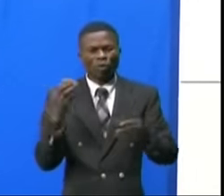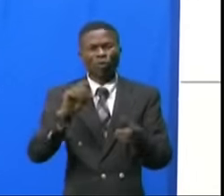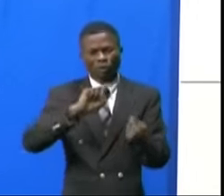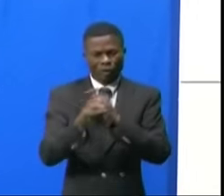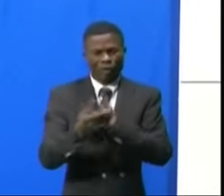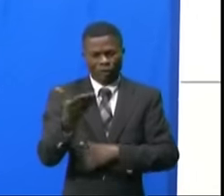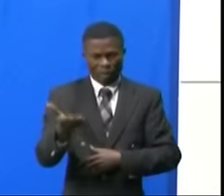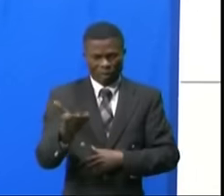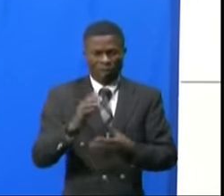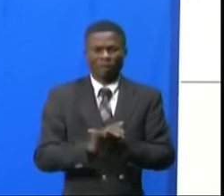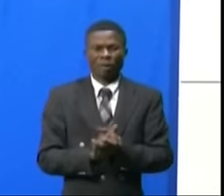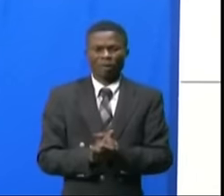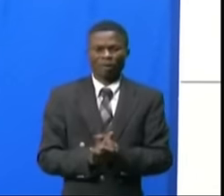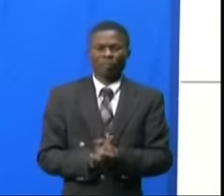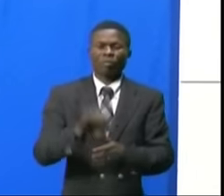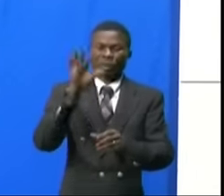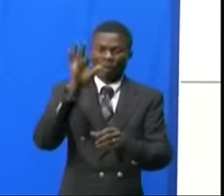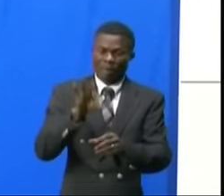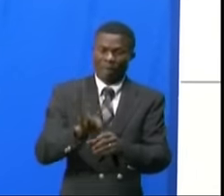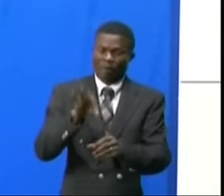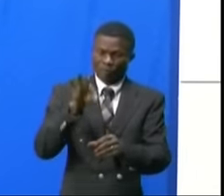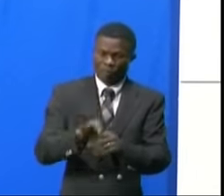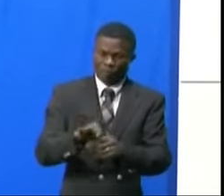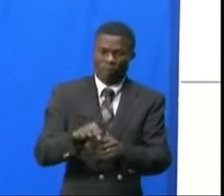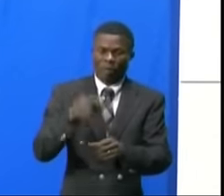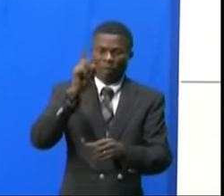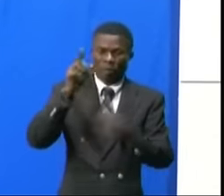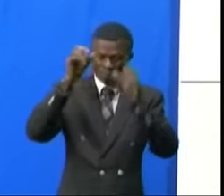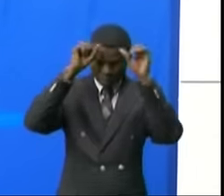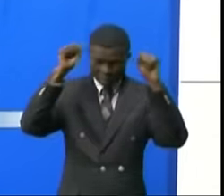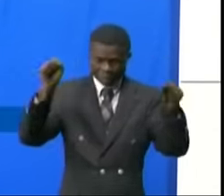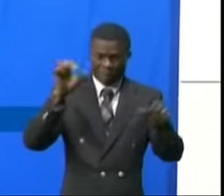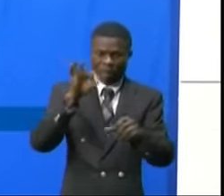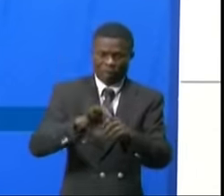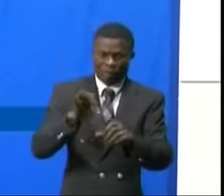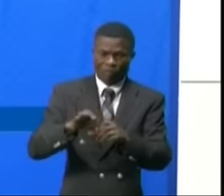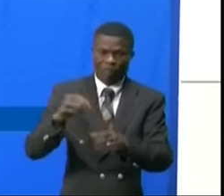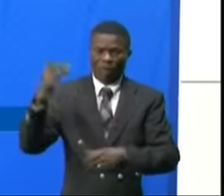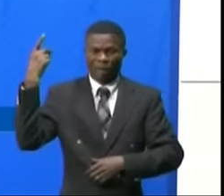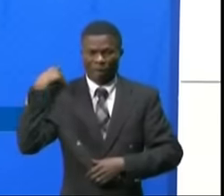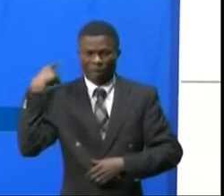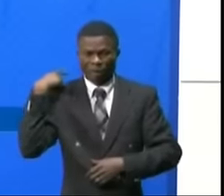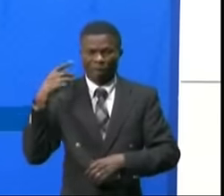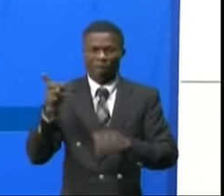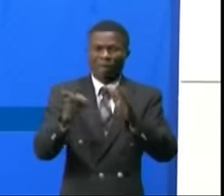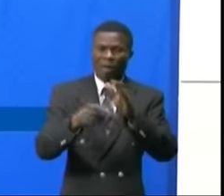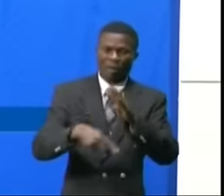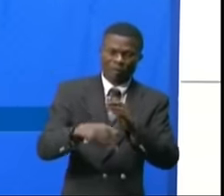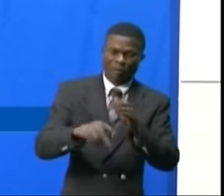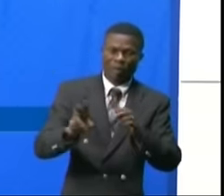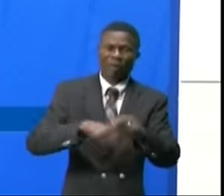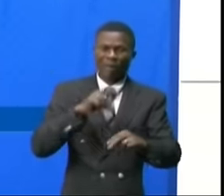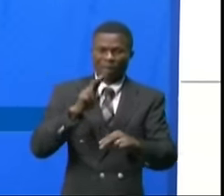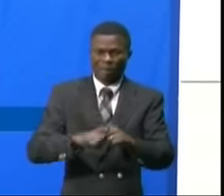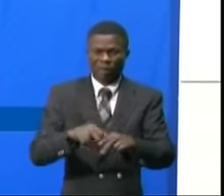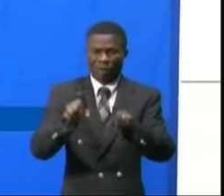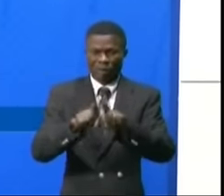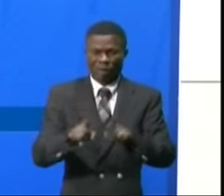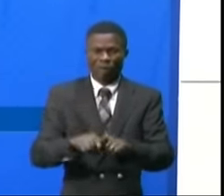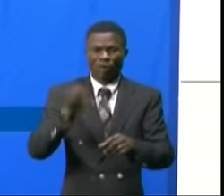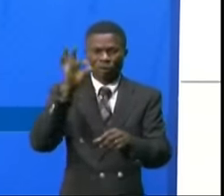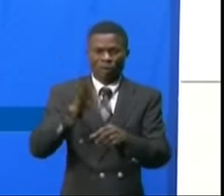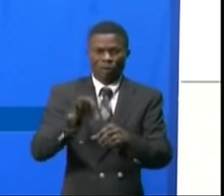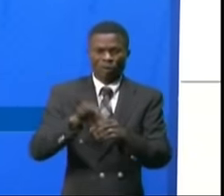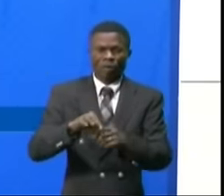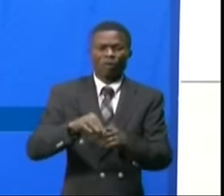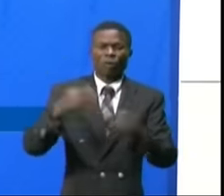locales, municipales. Beaucoup pensaient que c'est un pari qui ne serait pas tenu. Nous l'avons fait, mais il faut qu'on arrive à tirer les